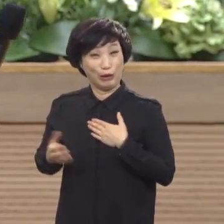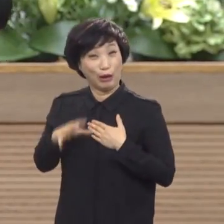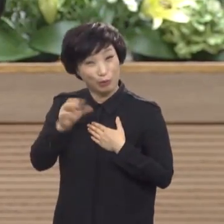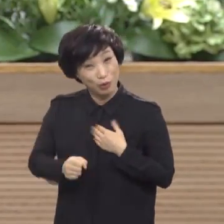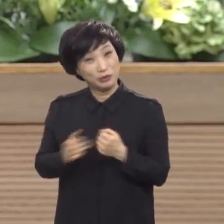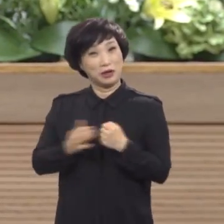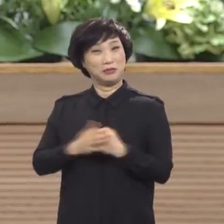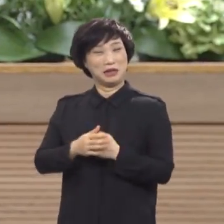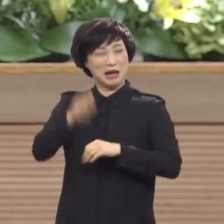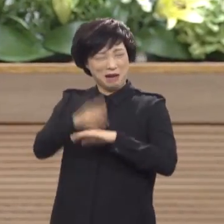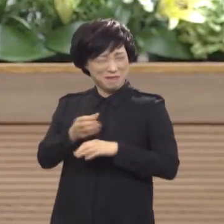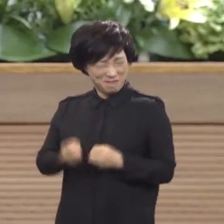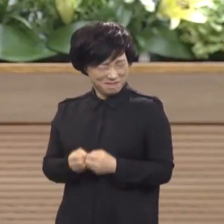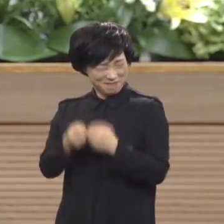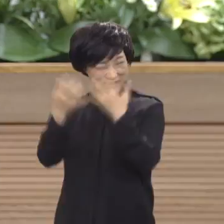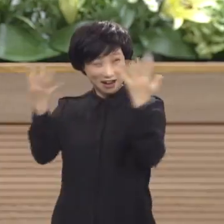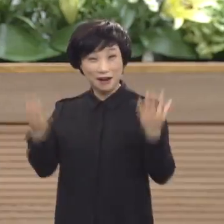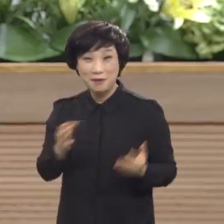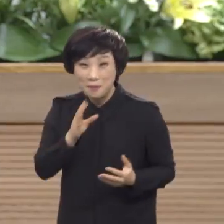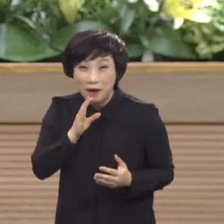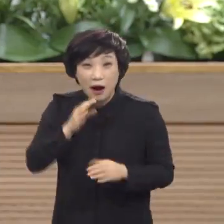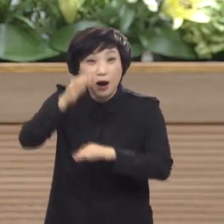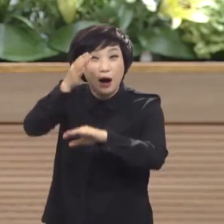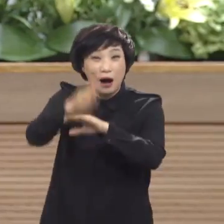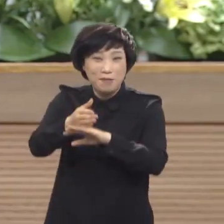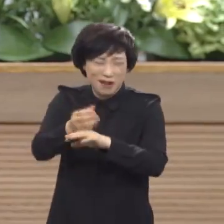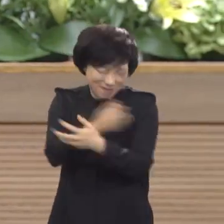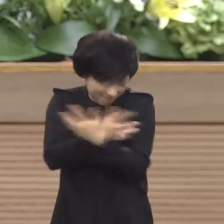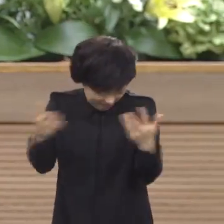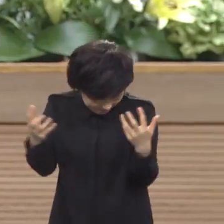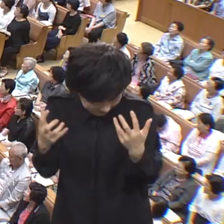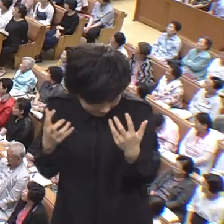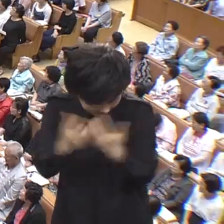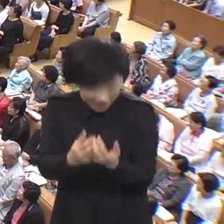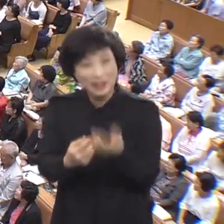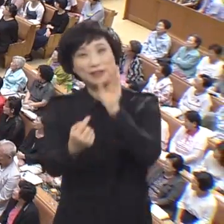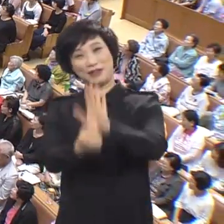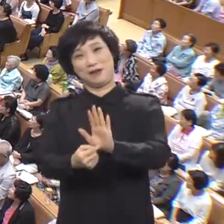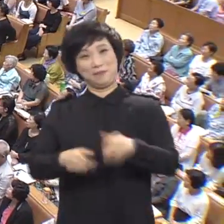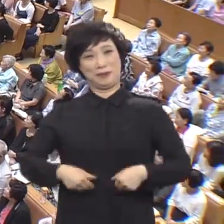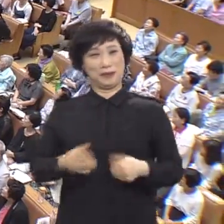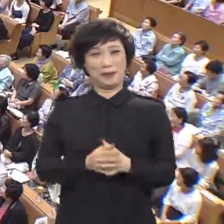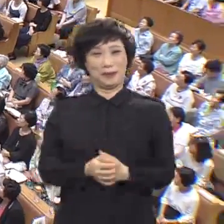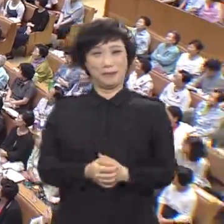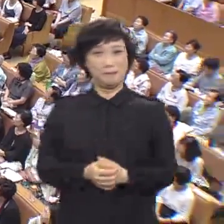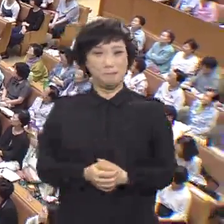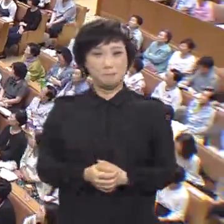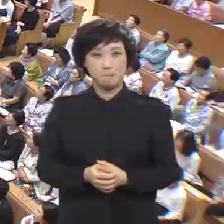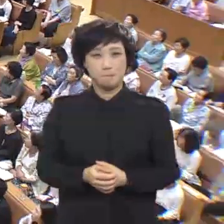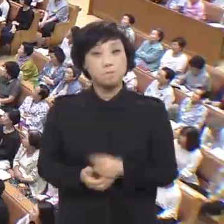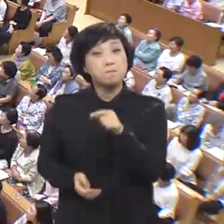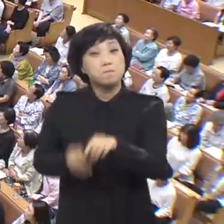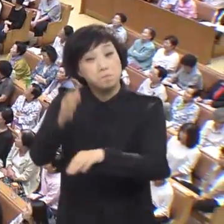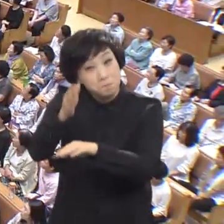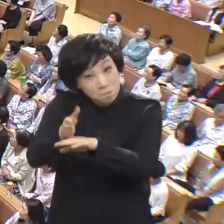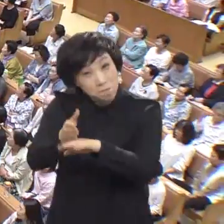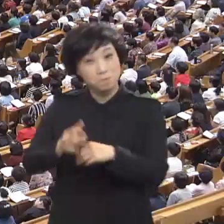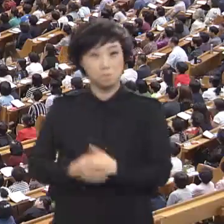사실이니까 이만큼 감사가 부글부글 끓어야 된다 이 말입니다. 이